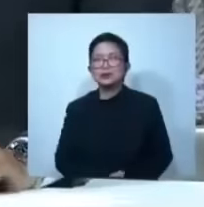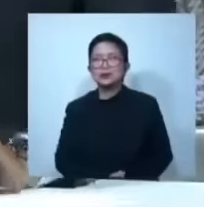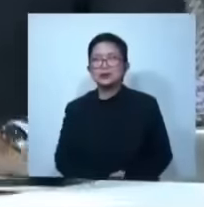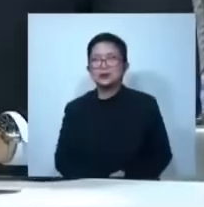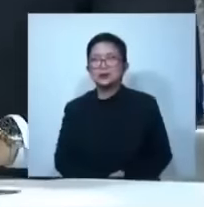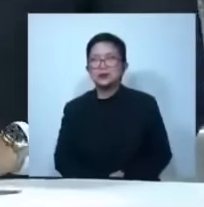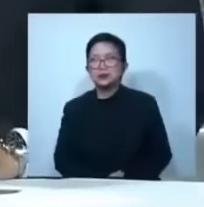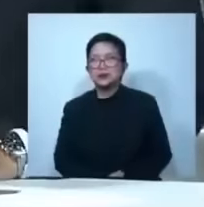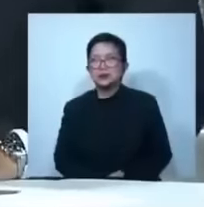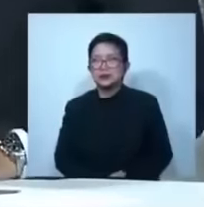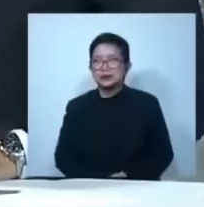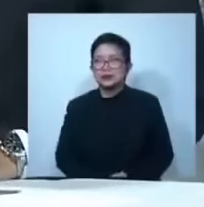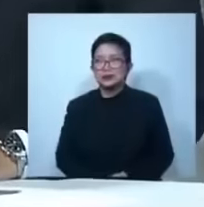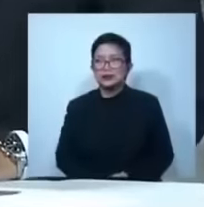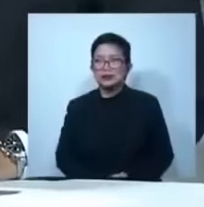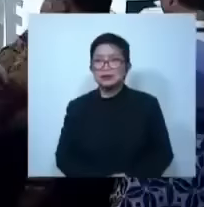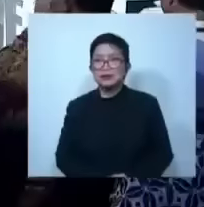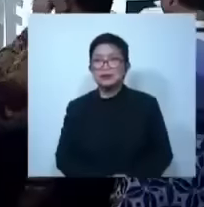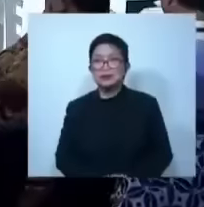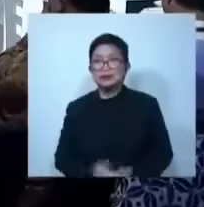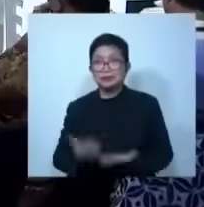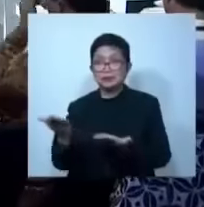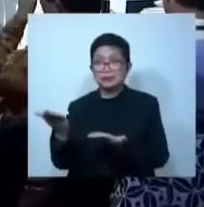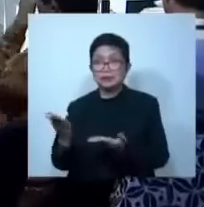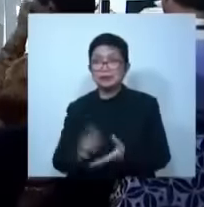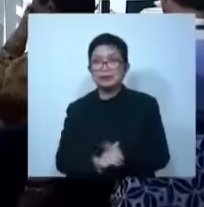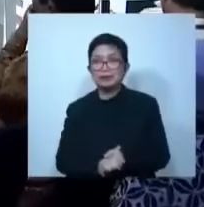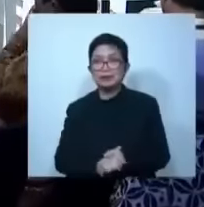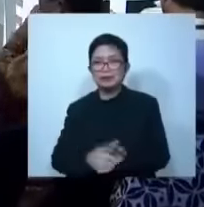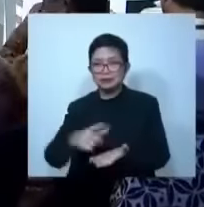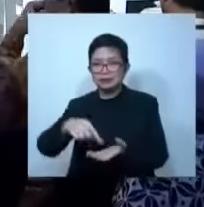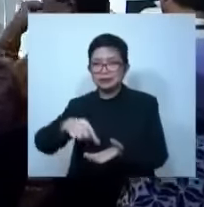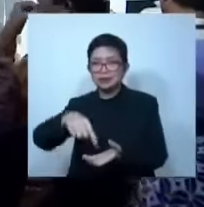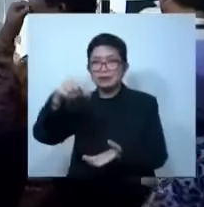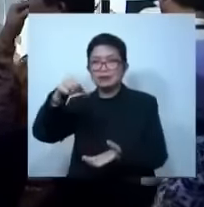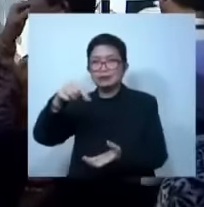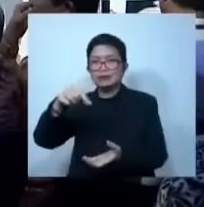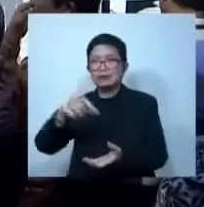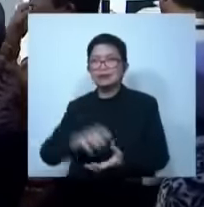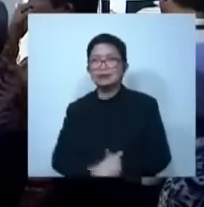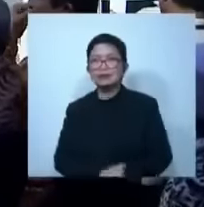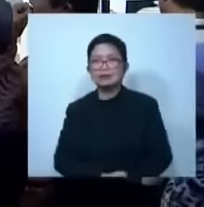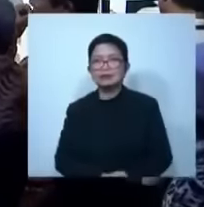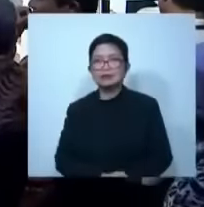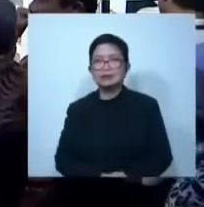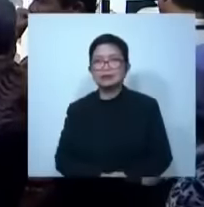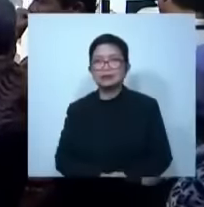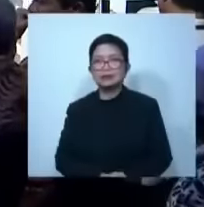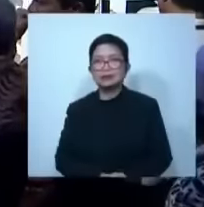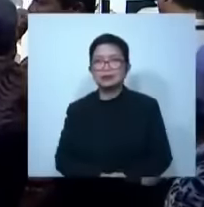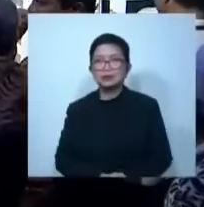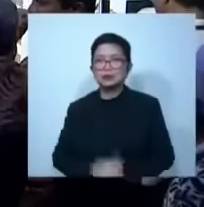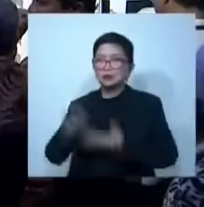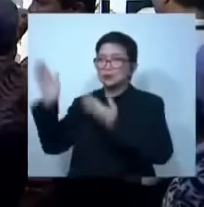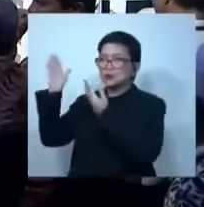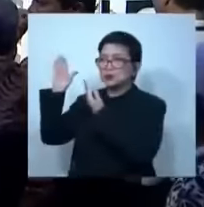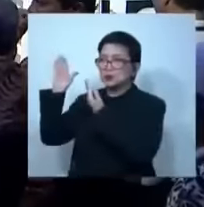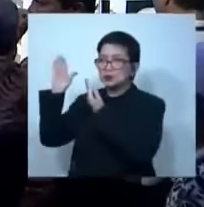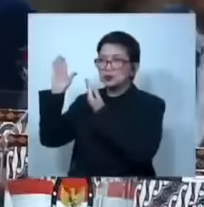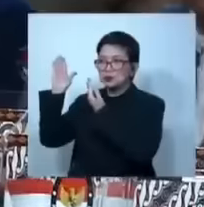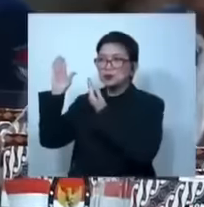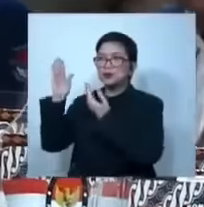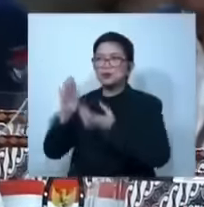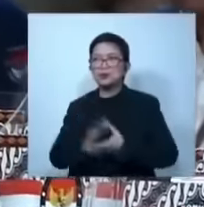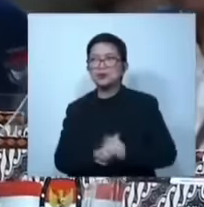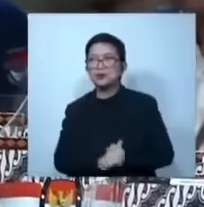persilakan kepada panelis Bapak Rudi Rohi untuk mengambil subtema di Fishball. Kami persilakan, Bapak.